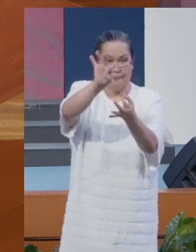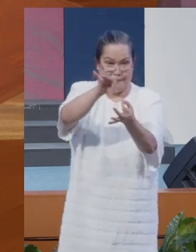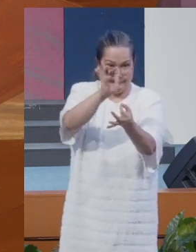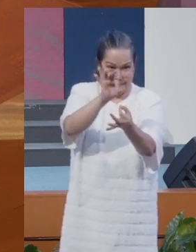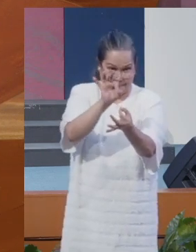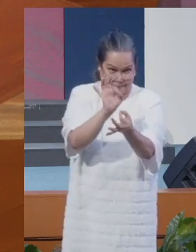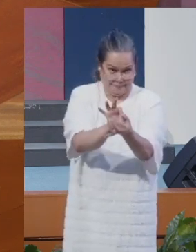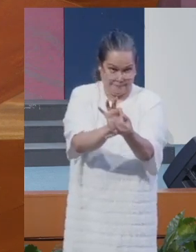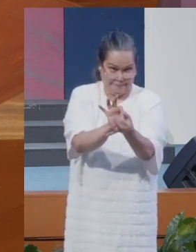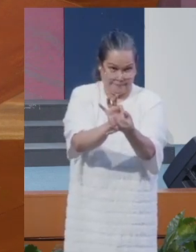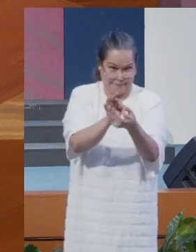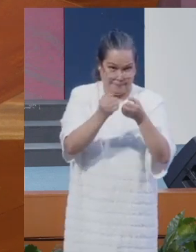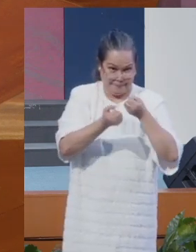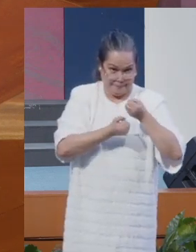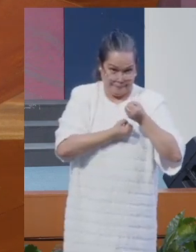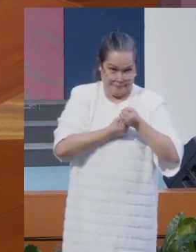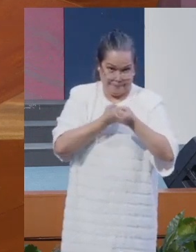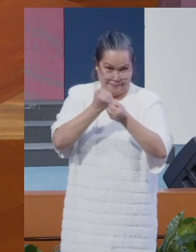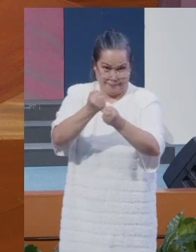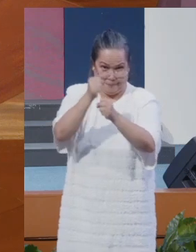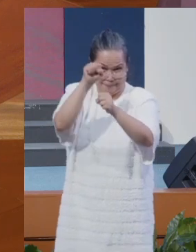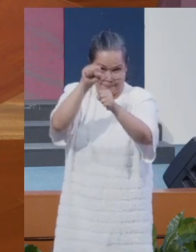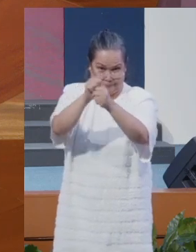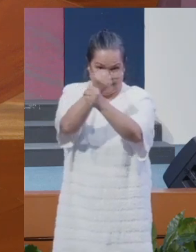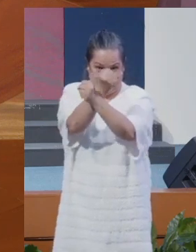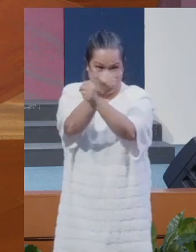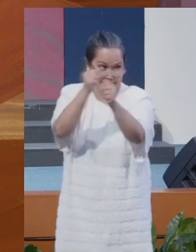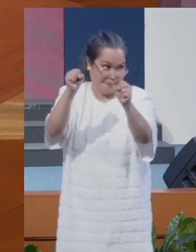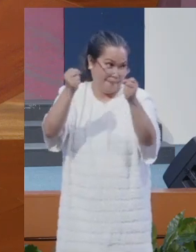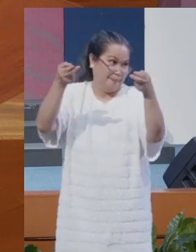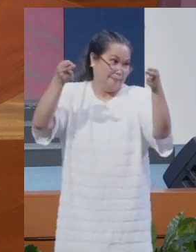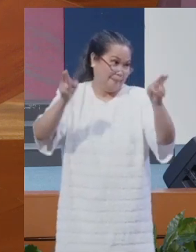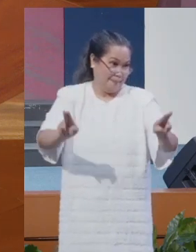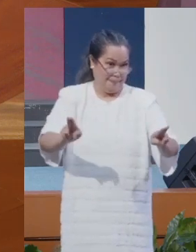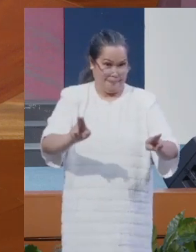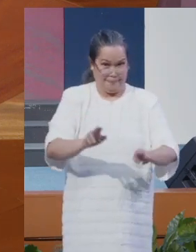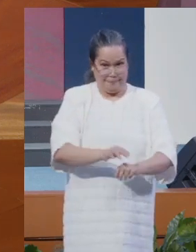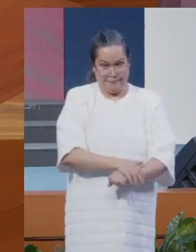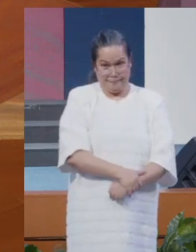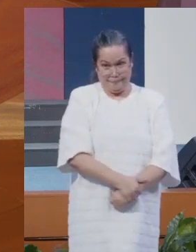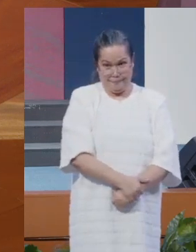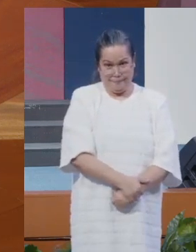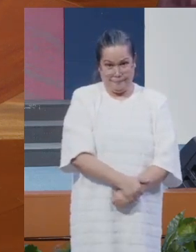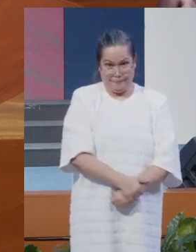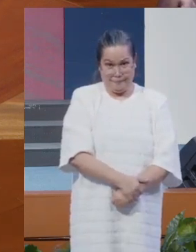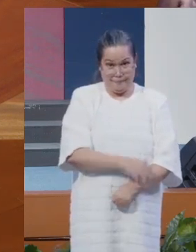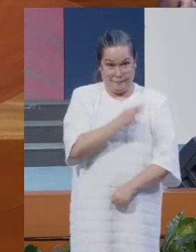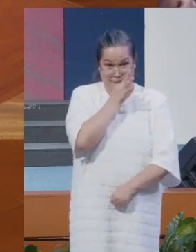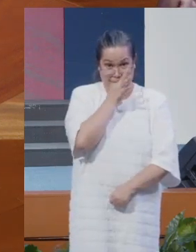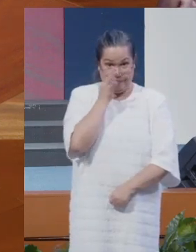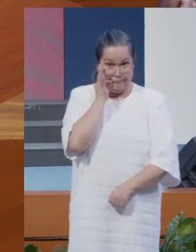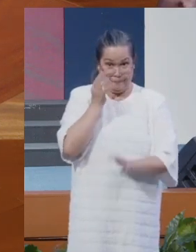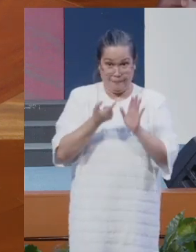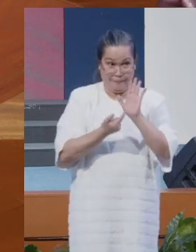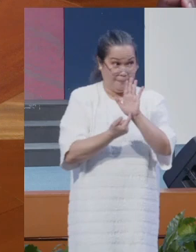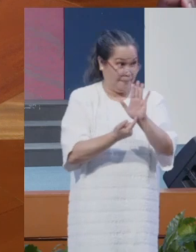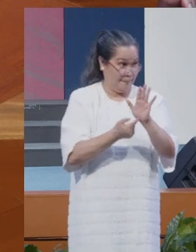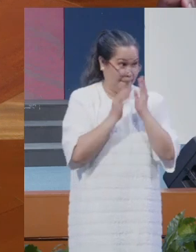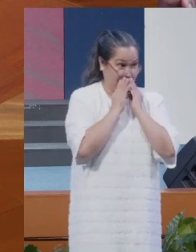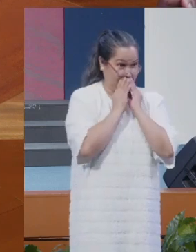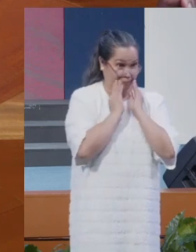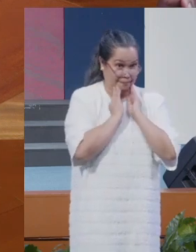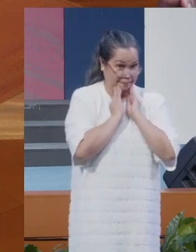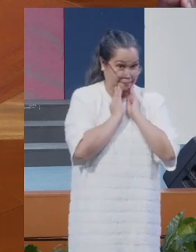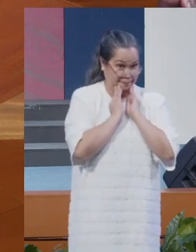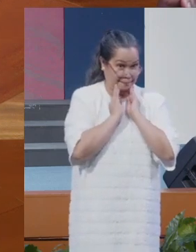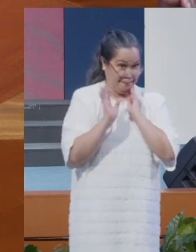sacrifice, para ang ating kaligtasan ay maging perfect. Ang pag-aayuno ay simbolo ng kalungkutan, kaya